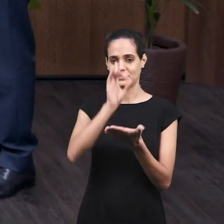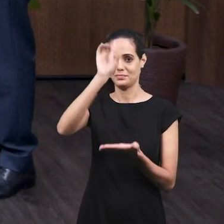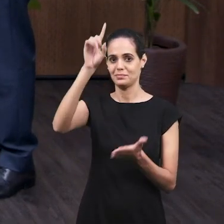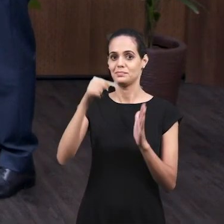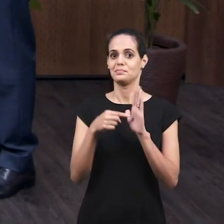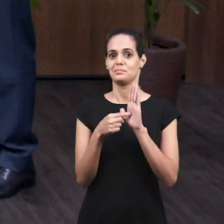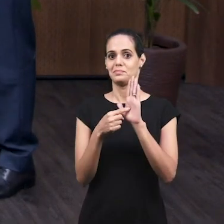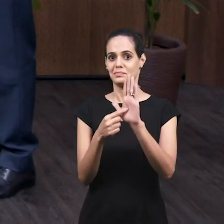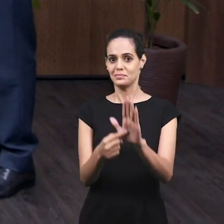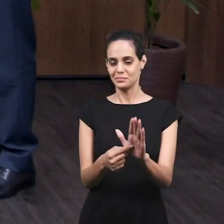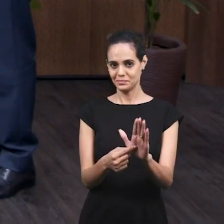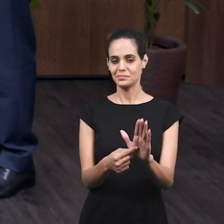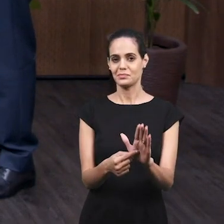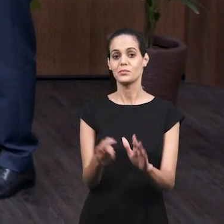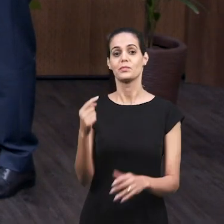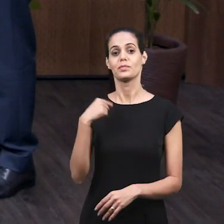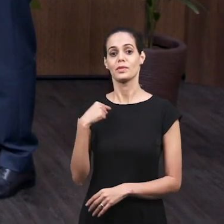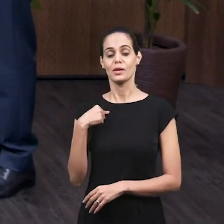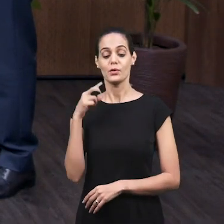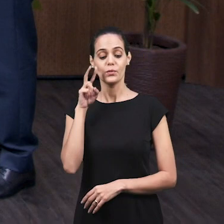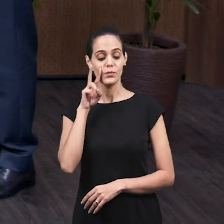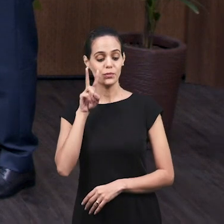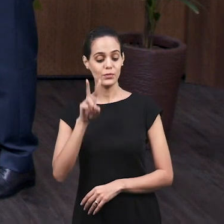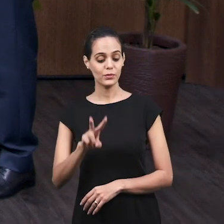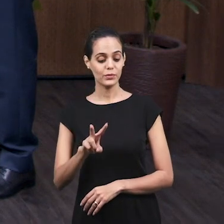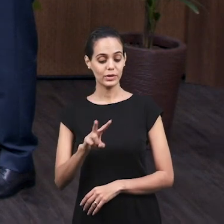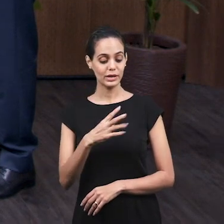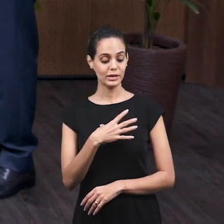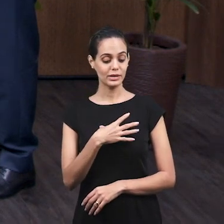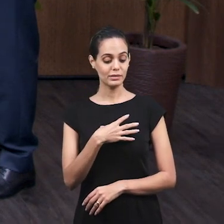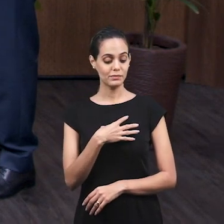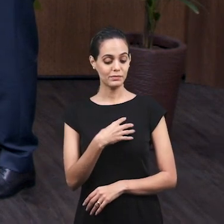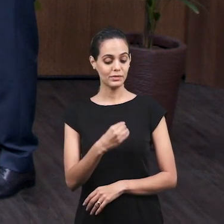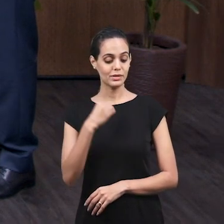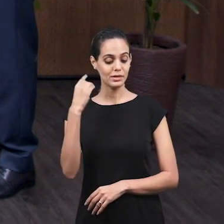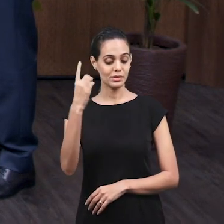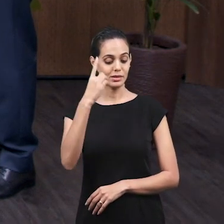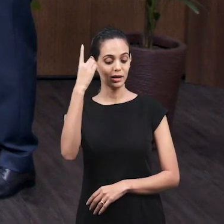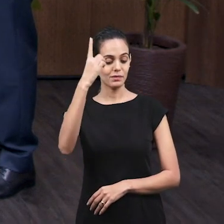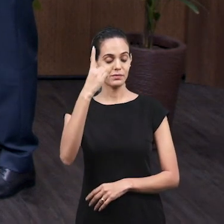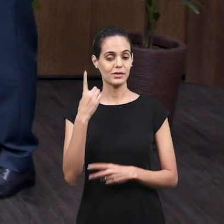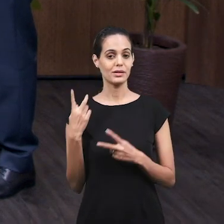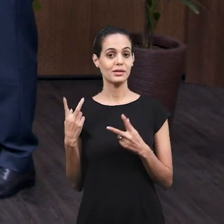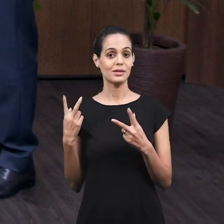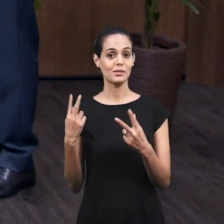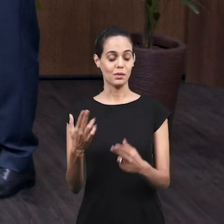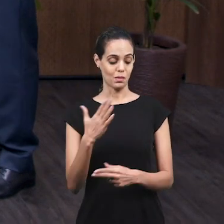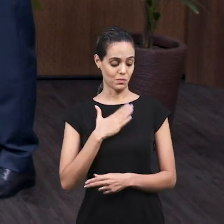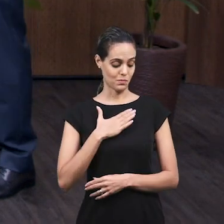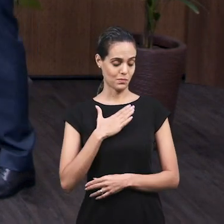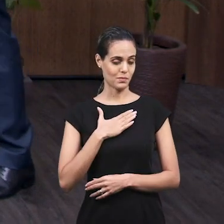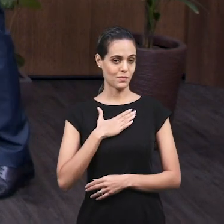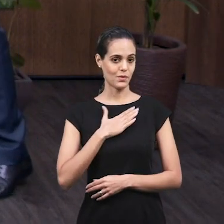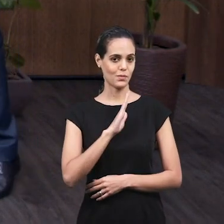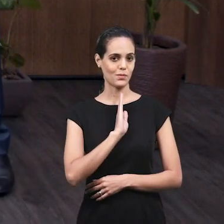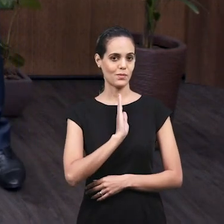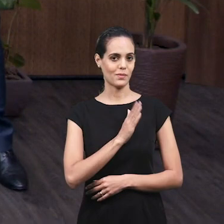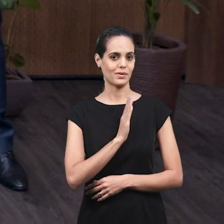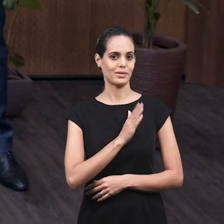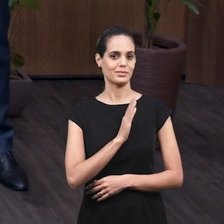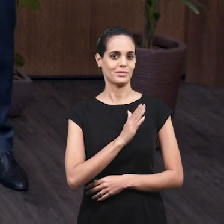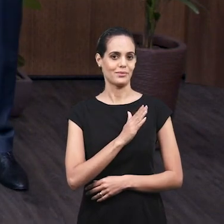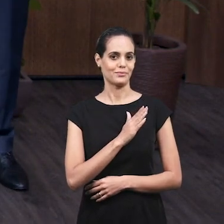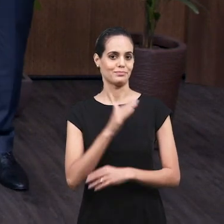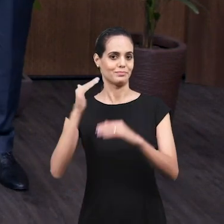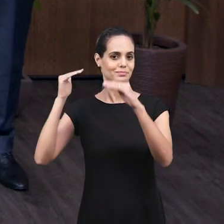J'ai trouvé David, fils de Jessé, un homme selon mon cœur, c'est-à-dire selon le cœur de Dieu, que